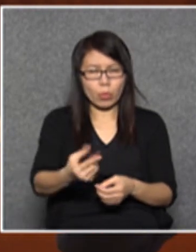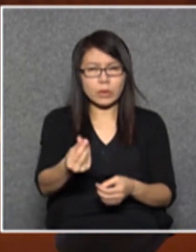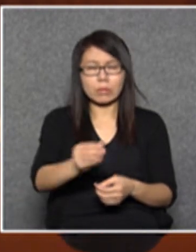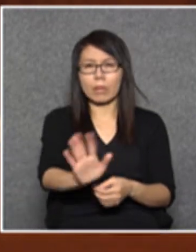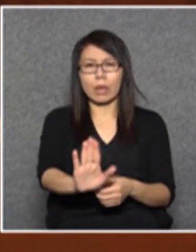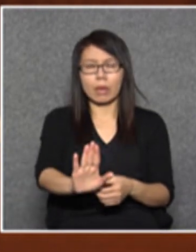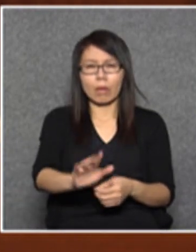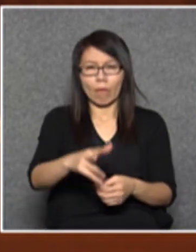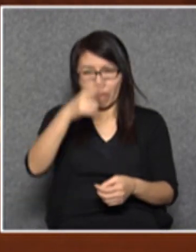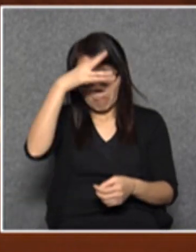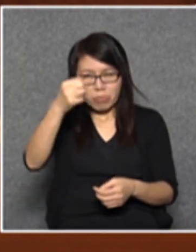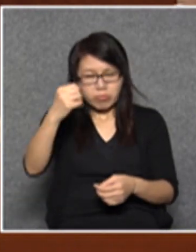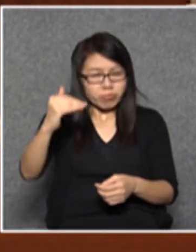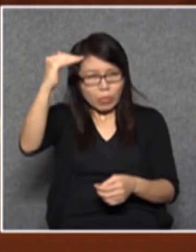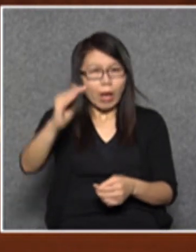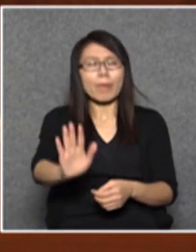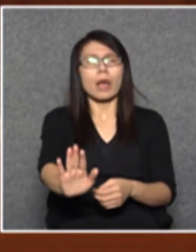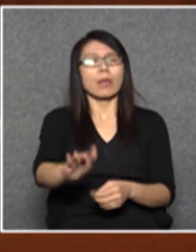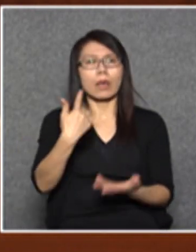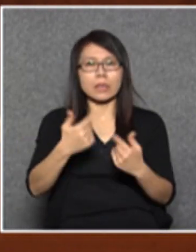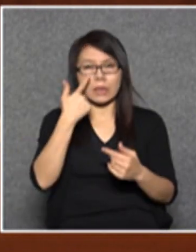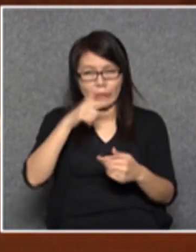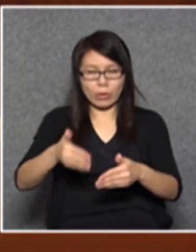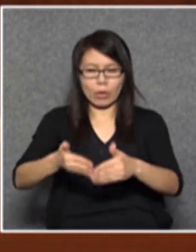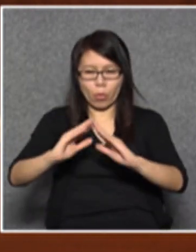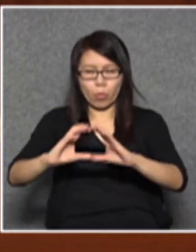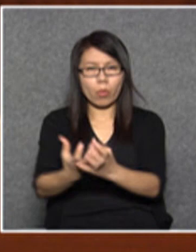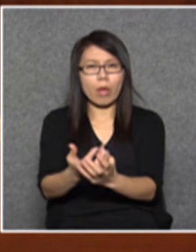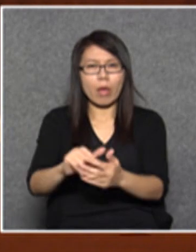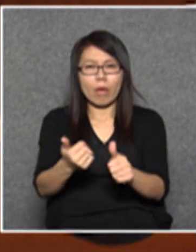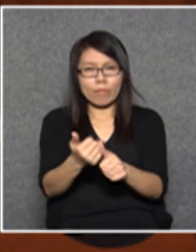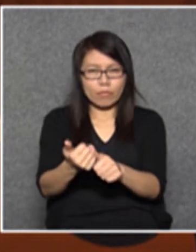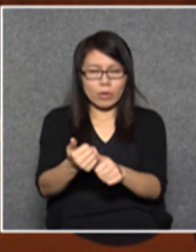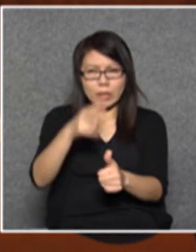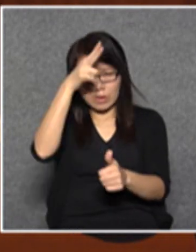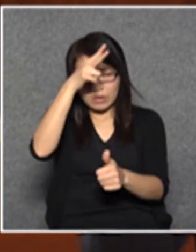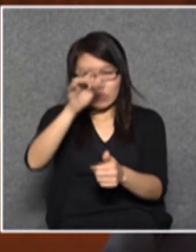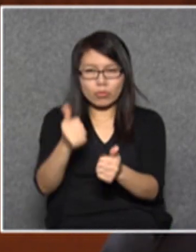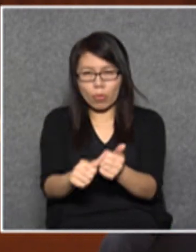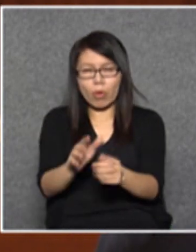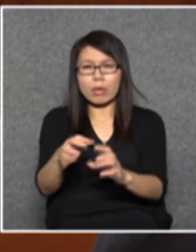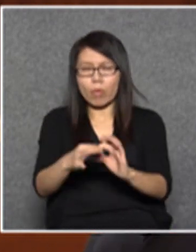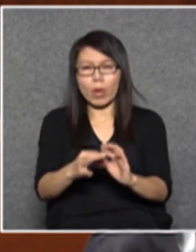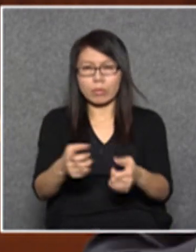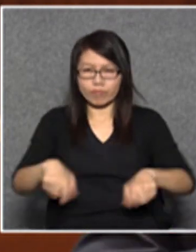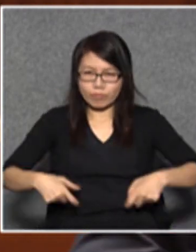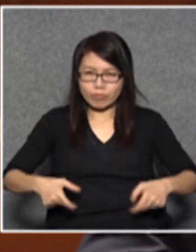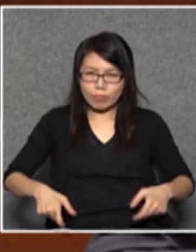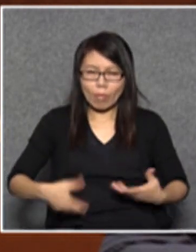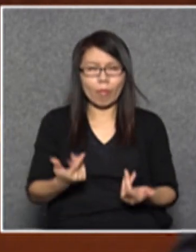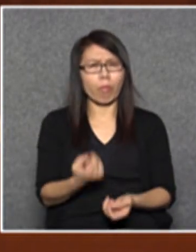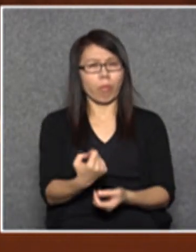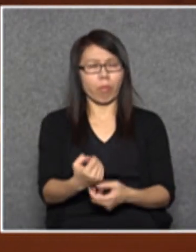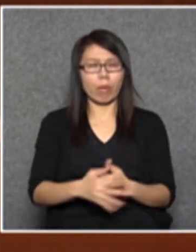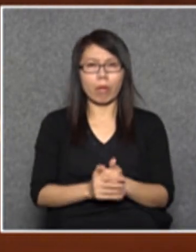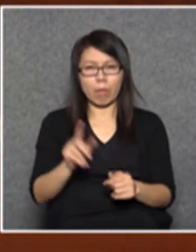級的部門，我只不過是一個新的局，多個局長、副局長、政治助理和相關的開支，就是這樣了。所以這個問